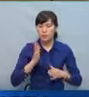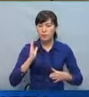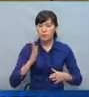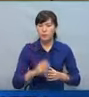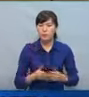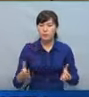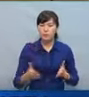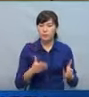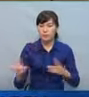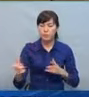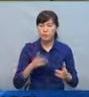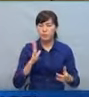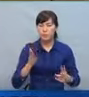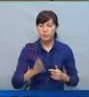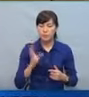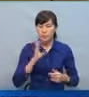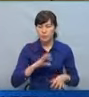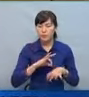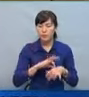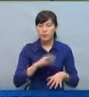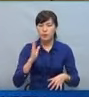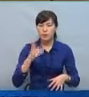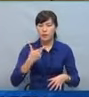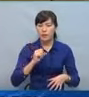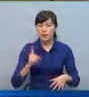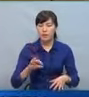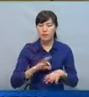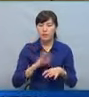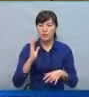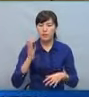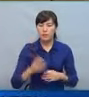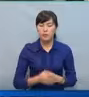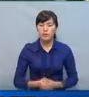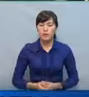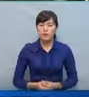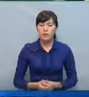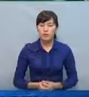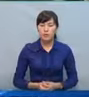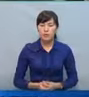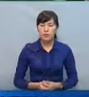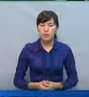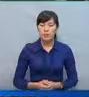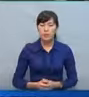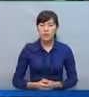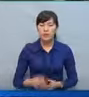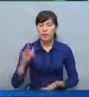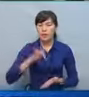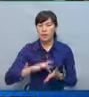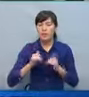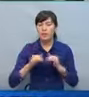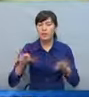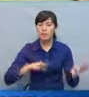жолдарыңызды жасап береміз, суды да кіргізіп береміз, газды да кіргізіп береміз оның бәрін. Мегаполис басшысы қаланың даму